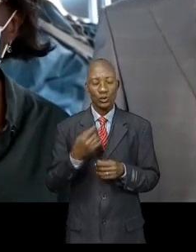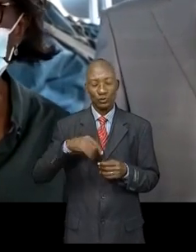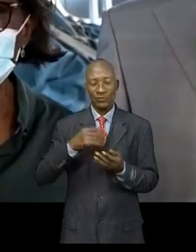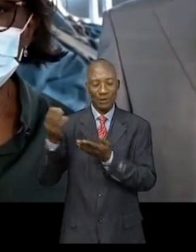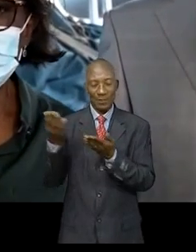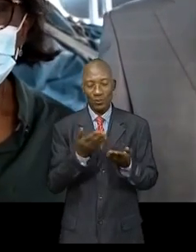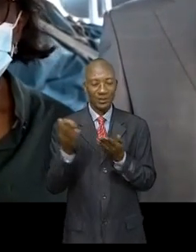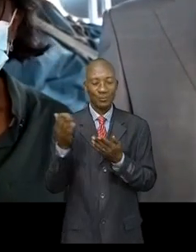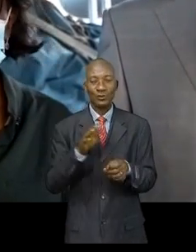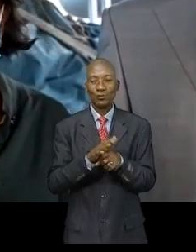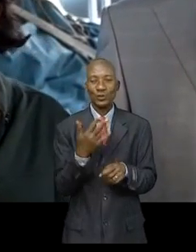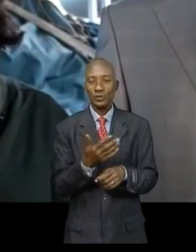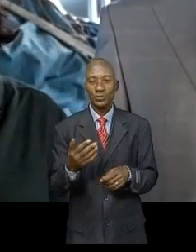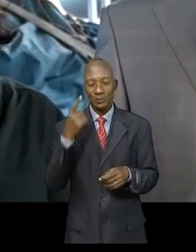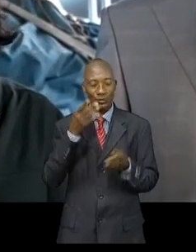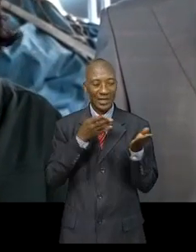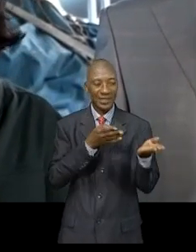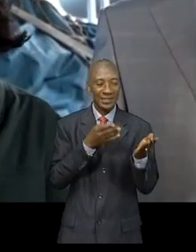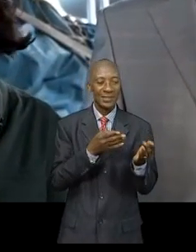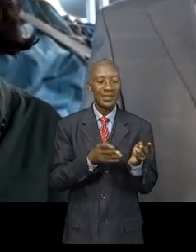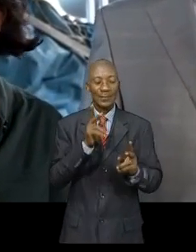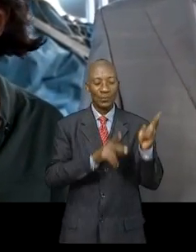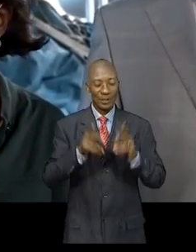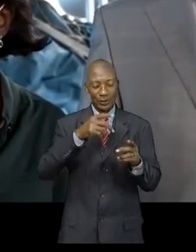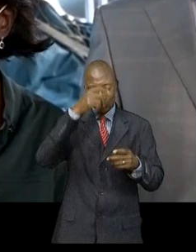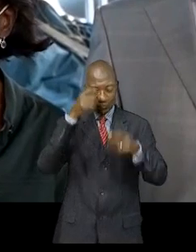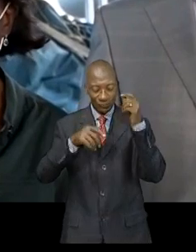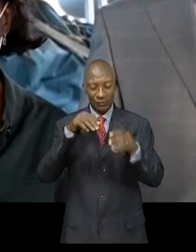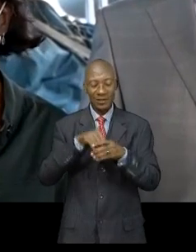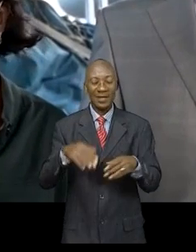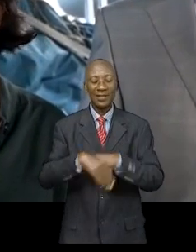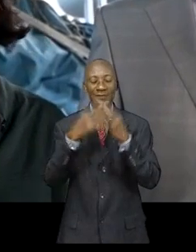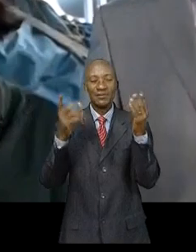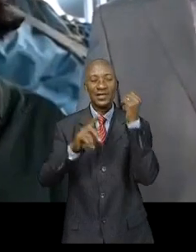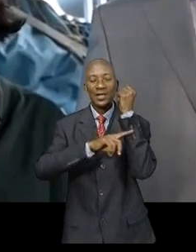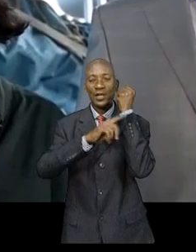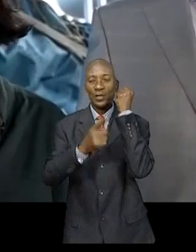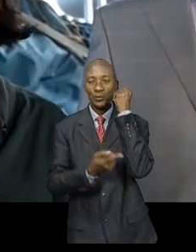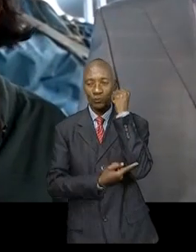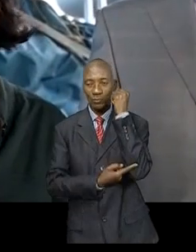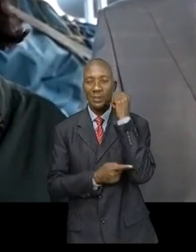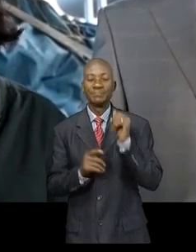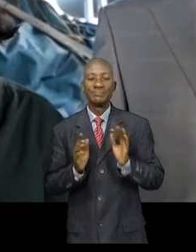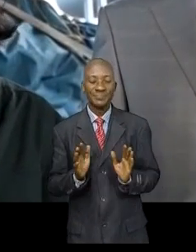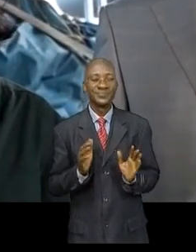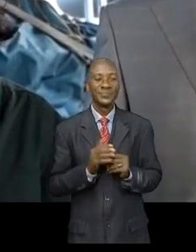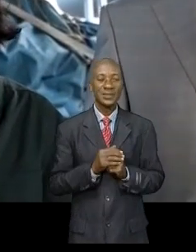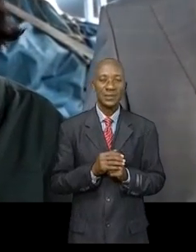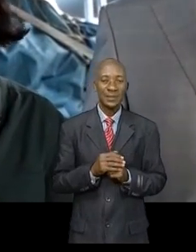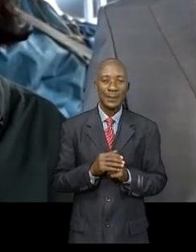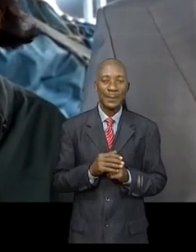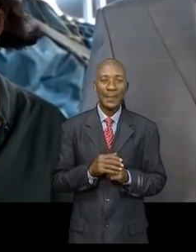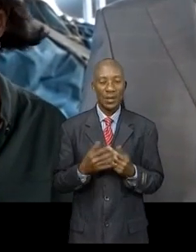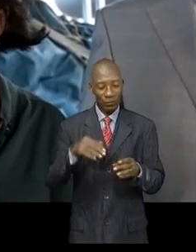Goma. Et vous avez posé la question sur le contenu de toute cette cargaison. Il y a